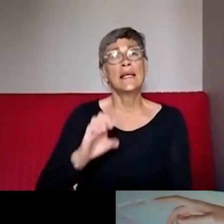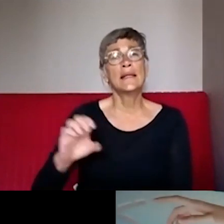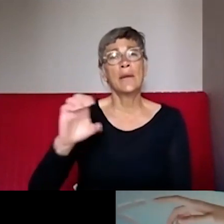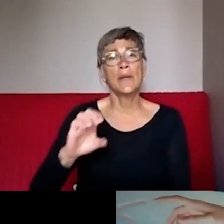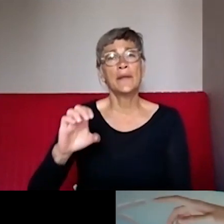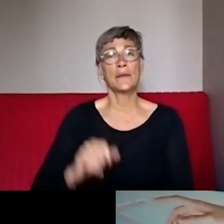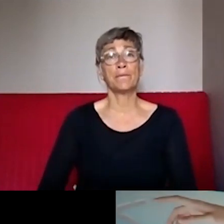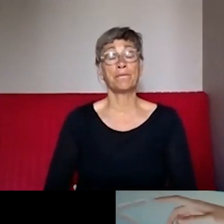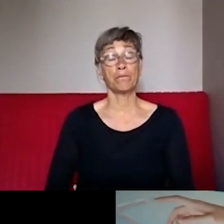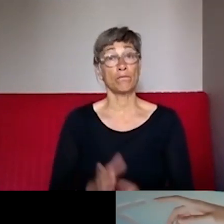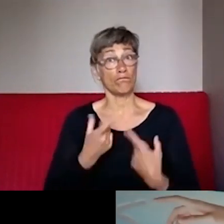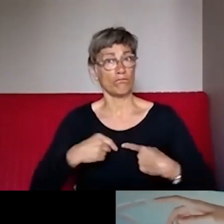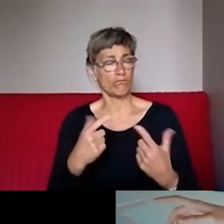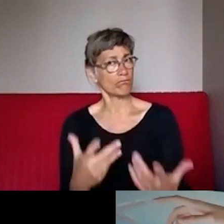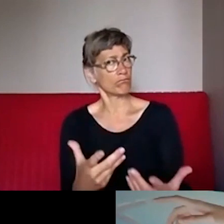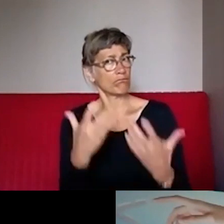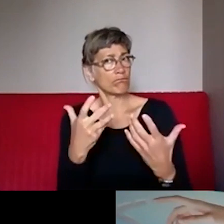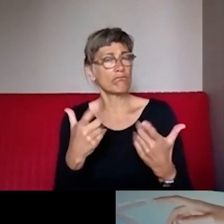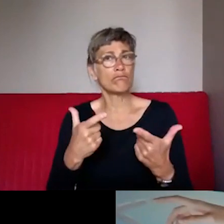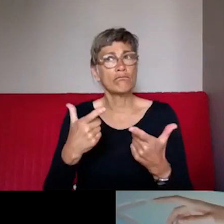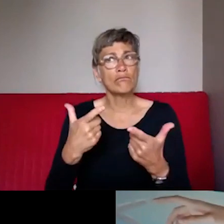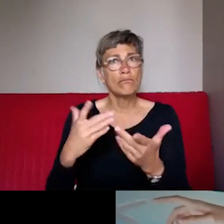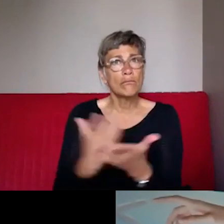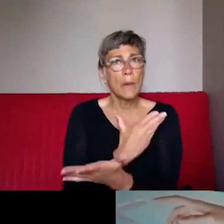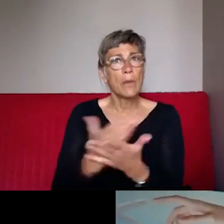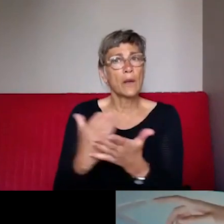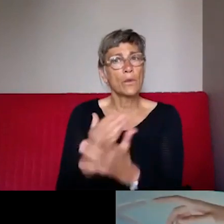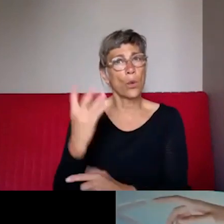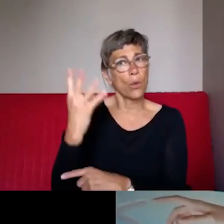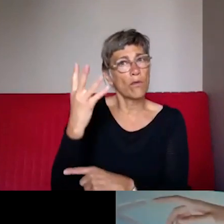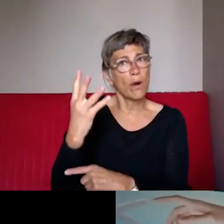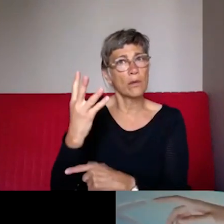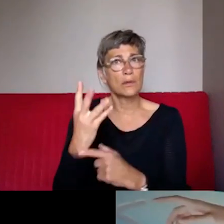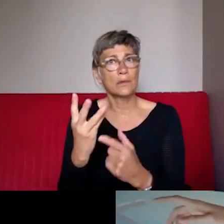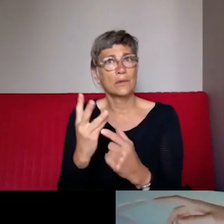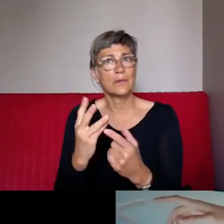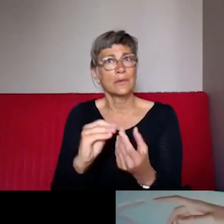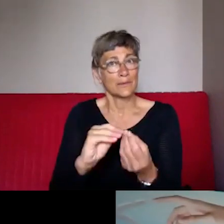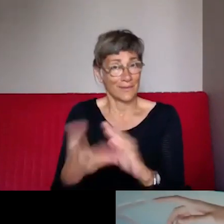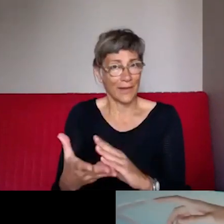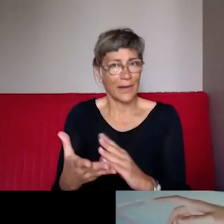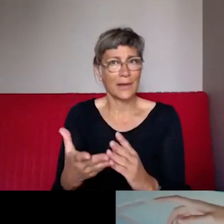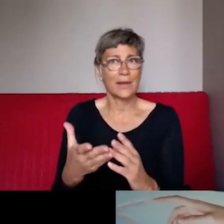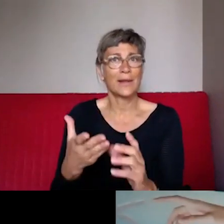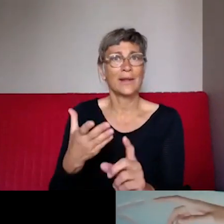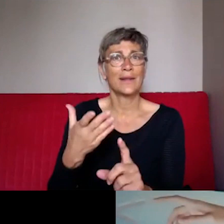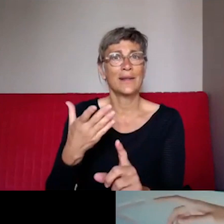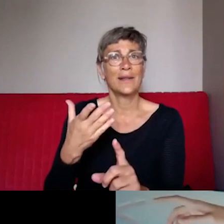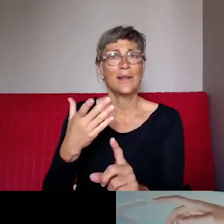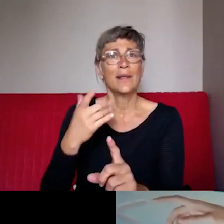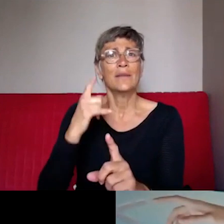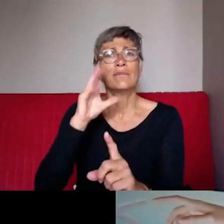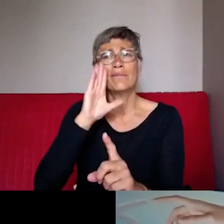nous a beaucoup frappé en préparant ce webinaire, et Sophie, je veux bien que tu nous projettes cette